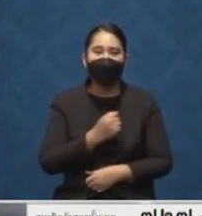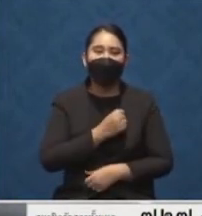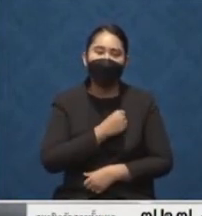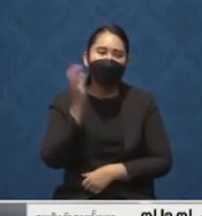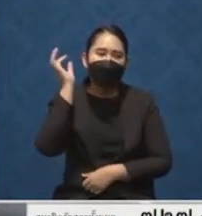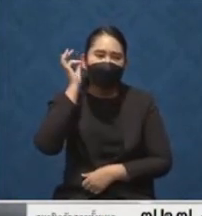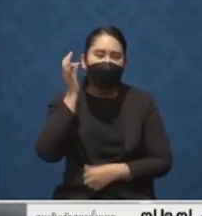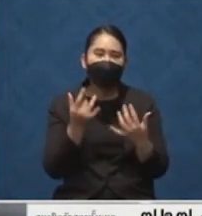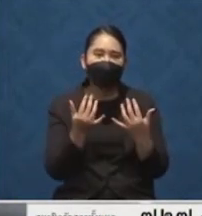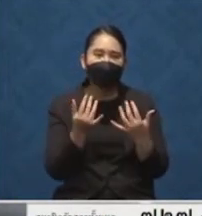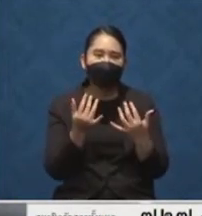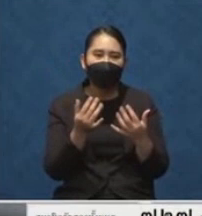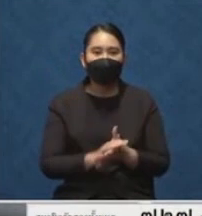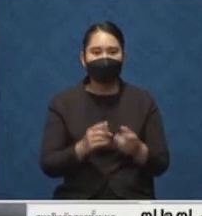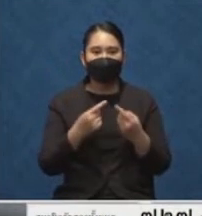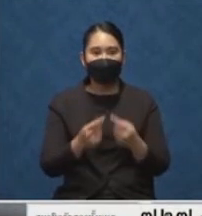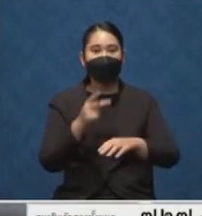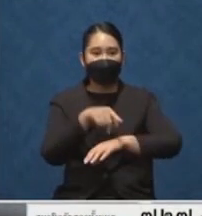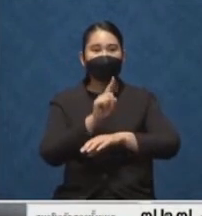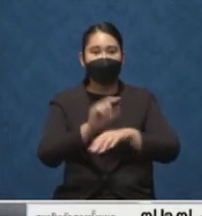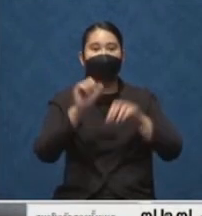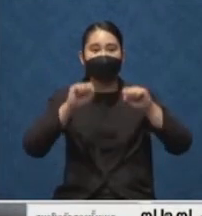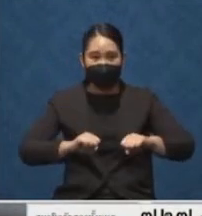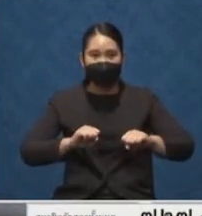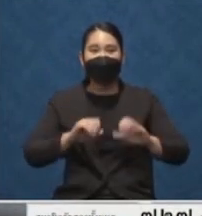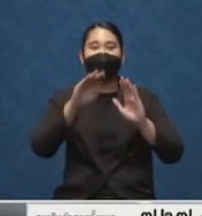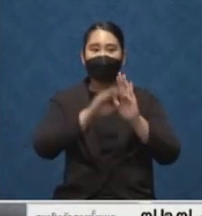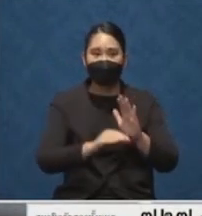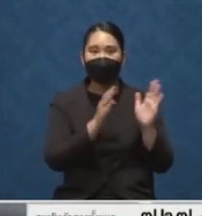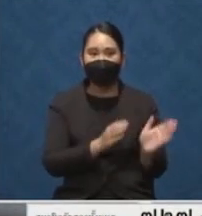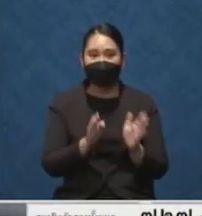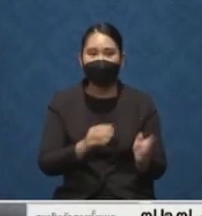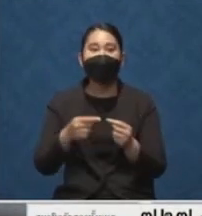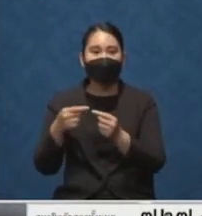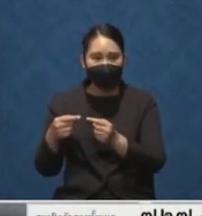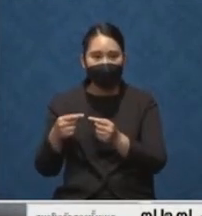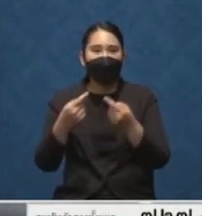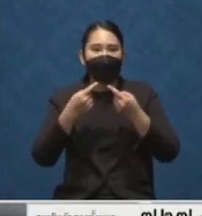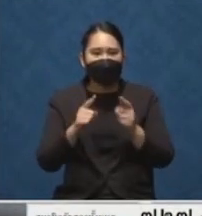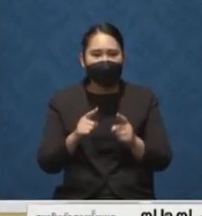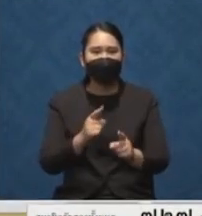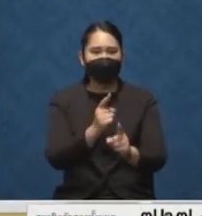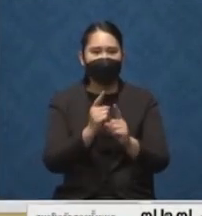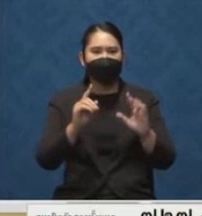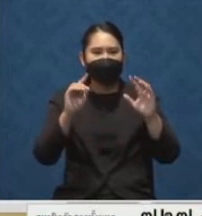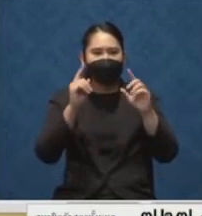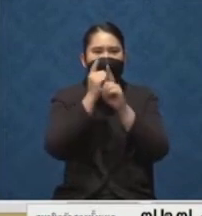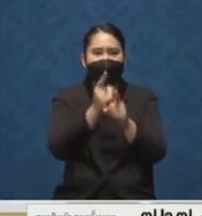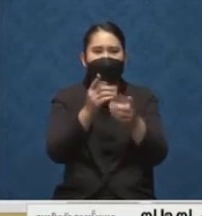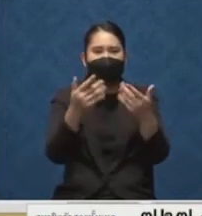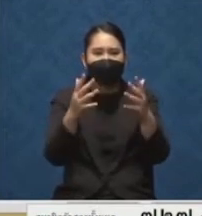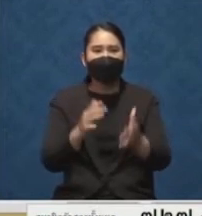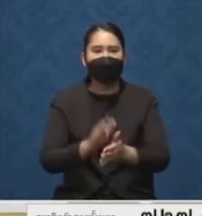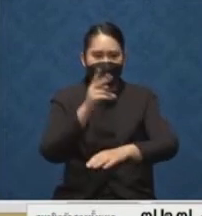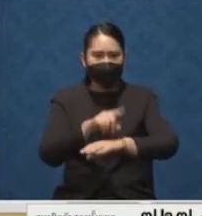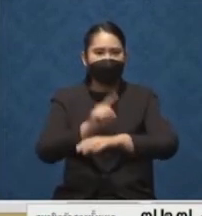ทนแต่ว่าท่านประธานวินิจฉัยนะครับให้ดำเนินการต่อท่านไม่ปฏิบัติตามท่านประธานต้องเด็ดข